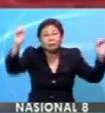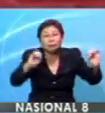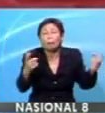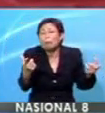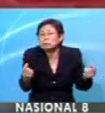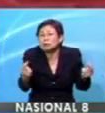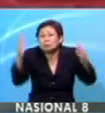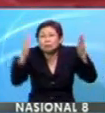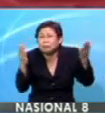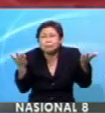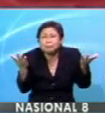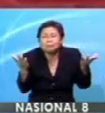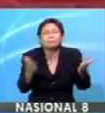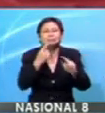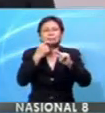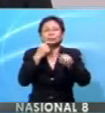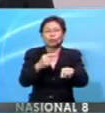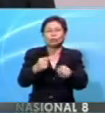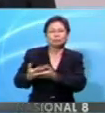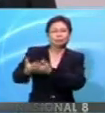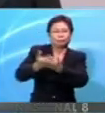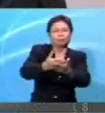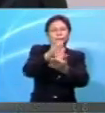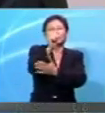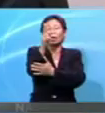lainangjawab soalan tambahan yang